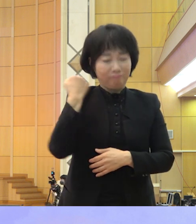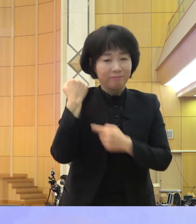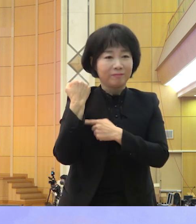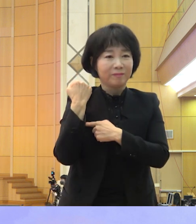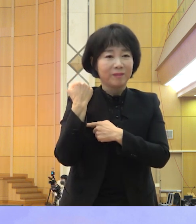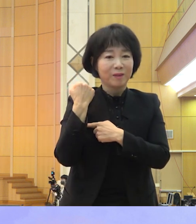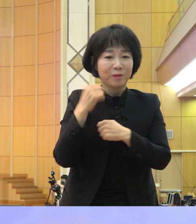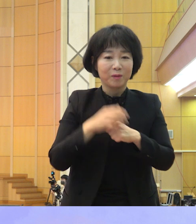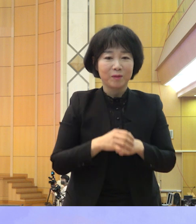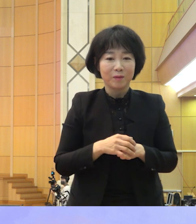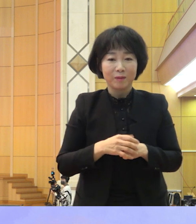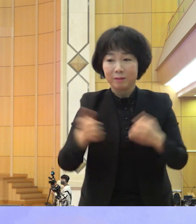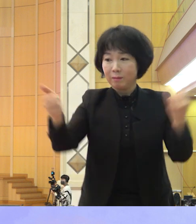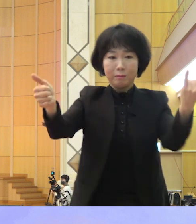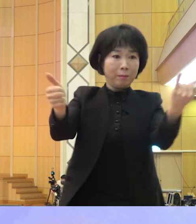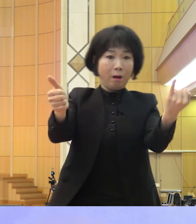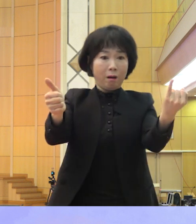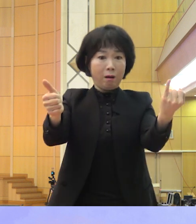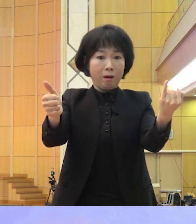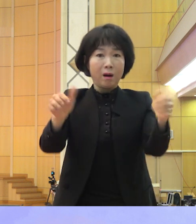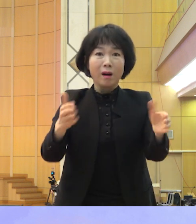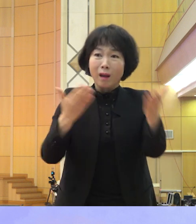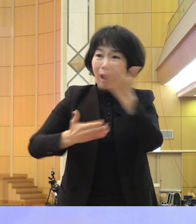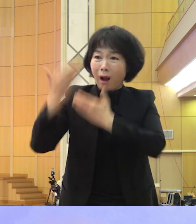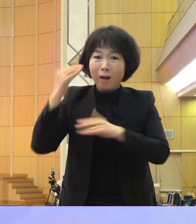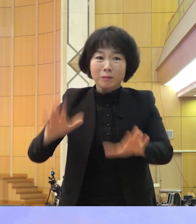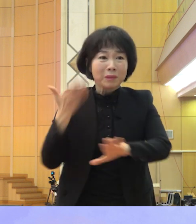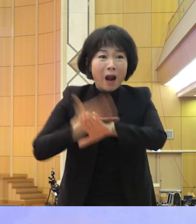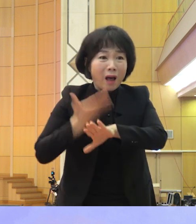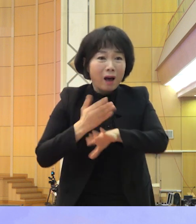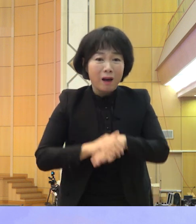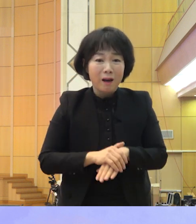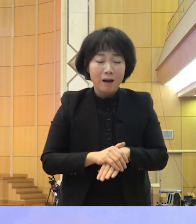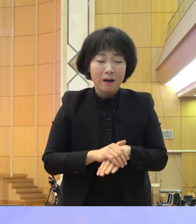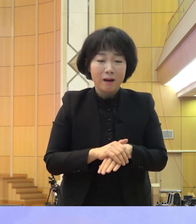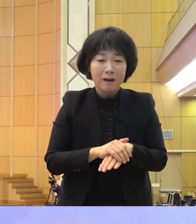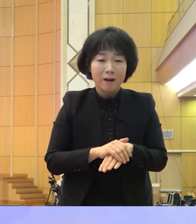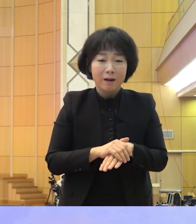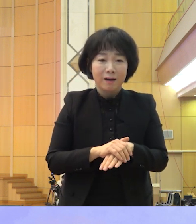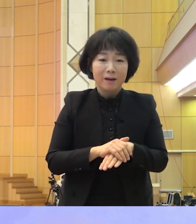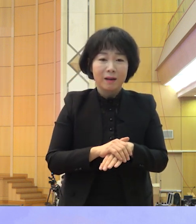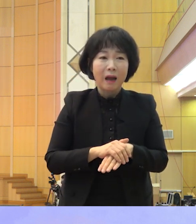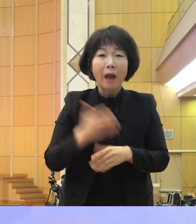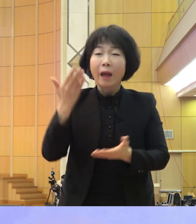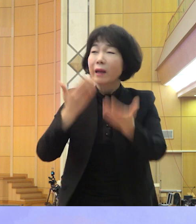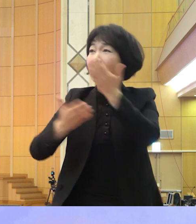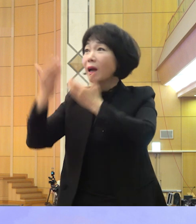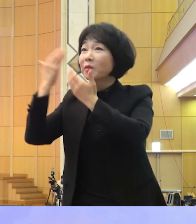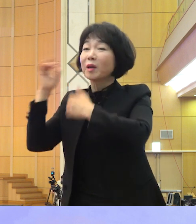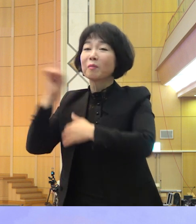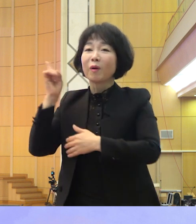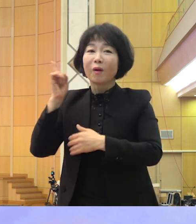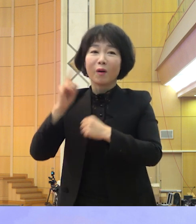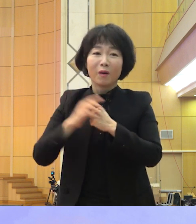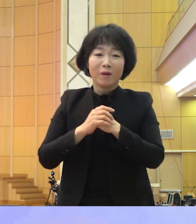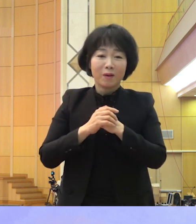서는데 지금은 이제 옛날과 좀 많이 달라졌지만 옛날에는